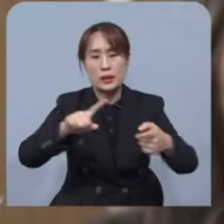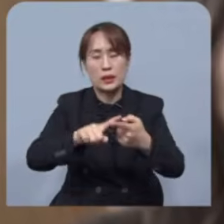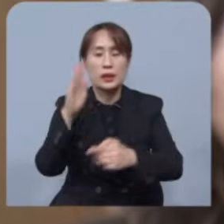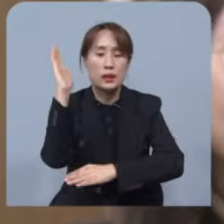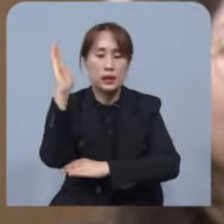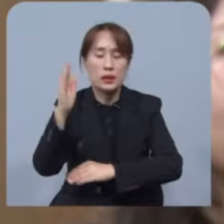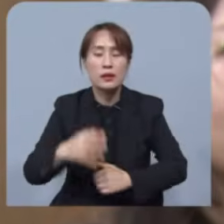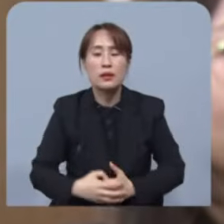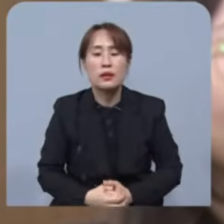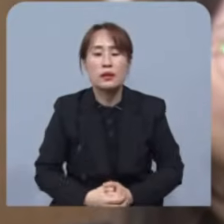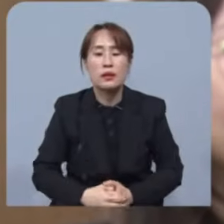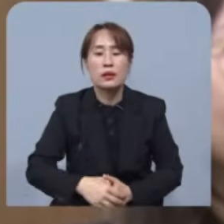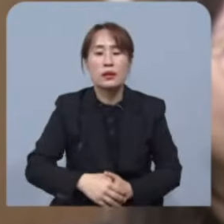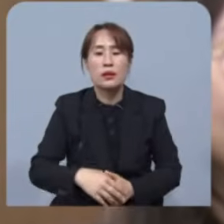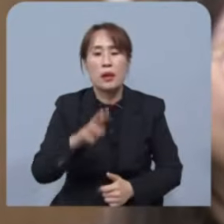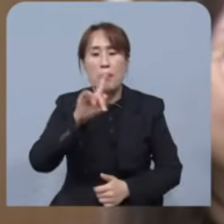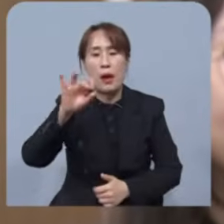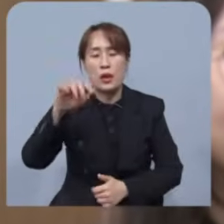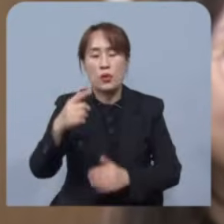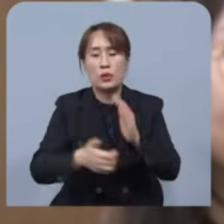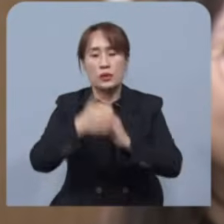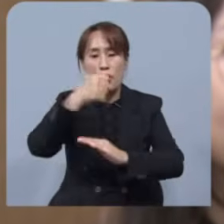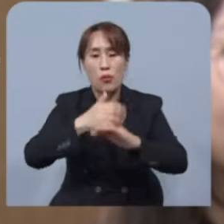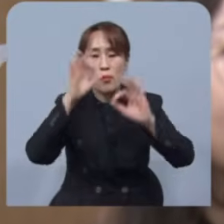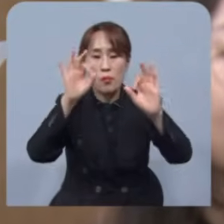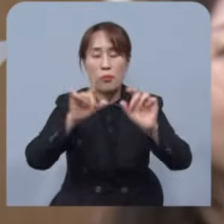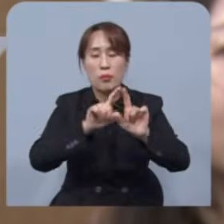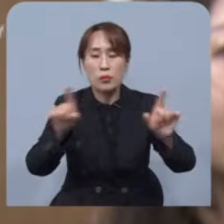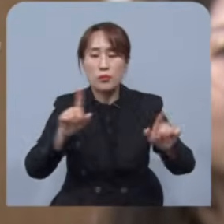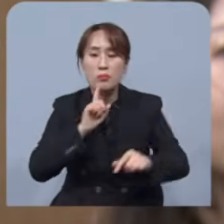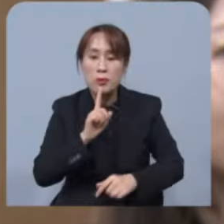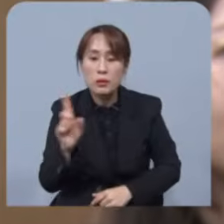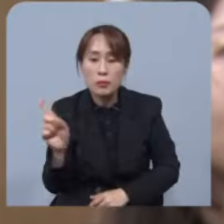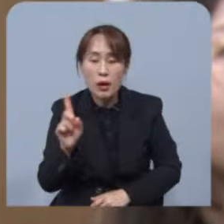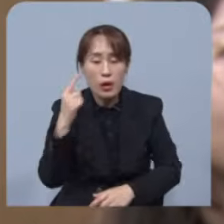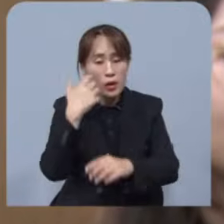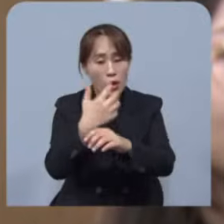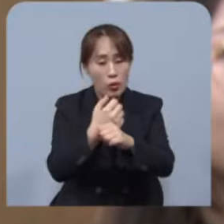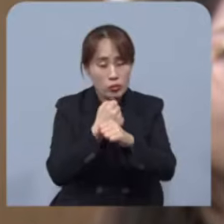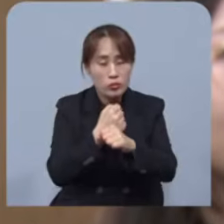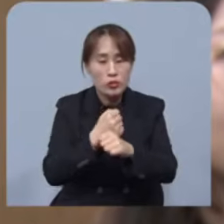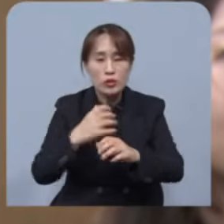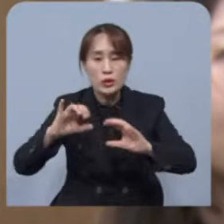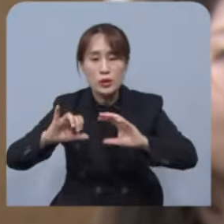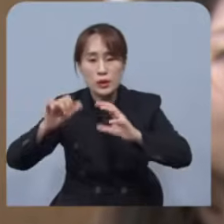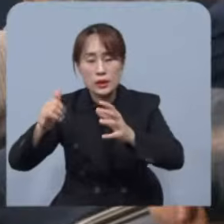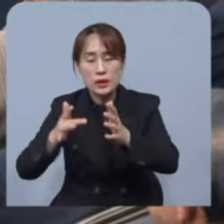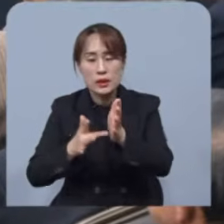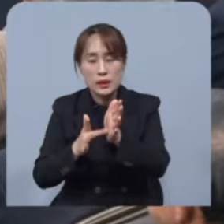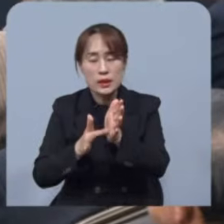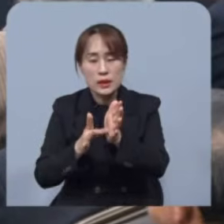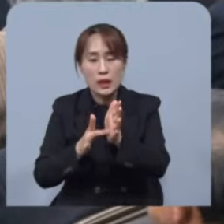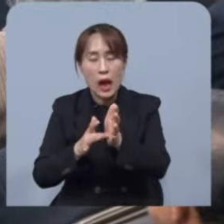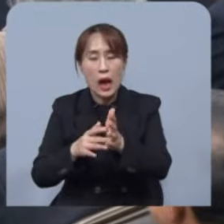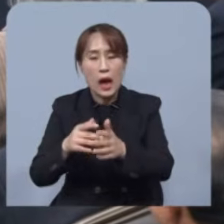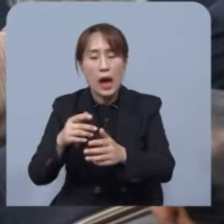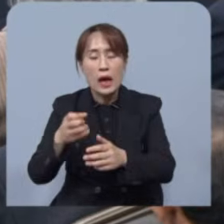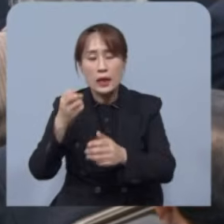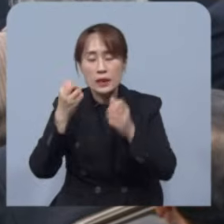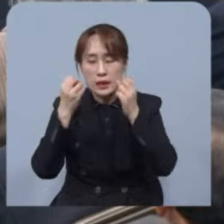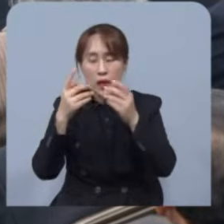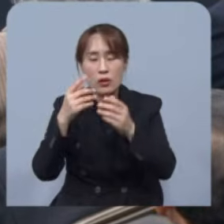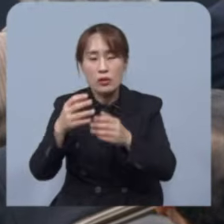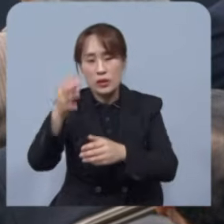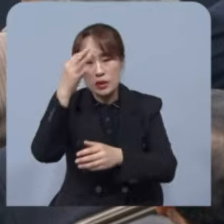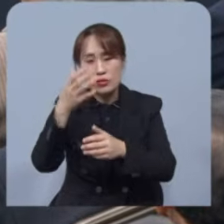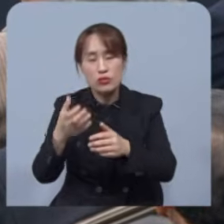내용입니다. 바이오 산업의 성공 사례라고 보면 보통 연구개발이나 글로벌 기업의 신약 기술, 개발 기술을 이전하는